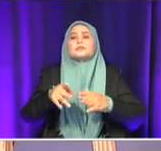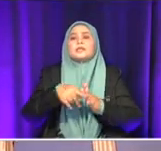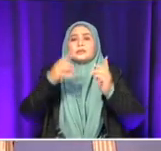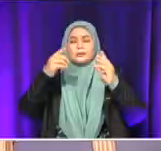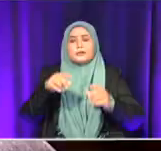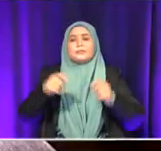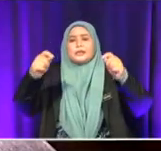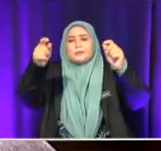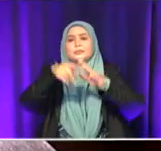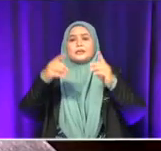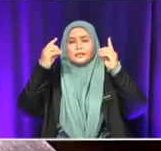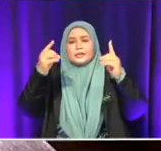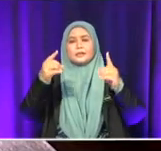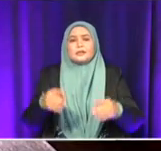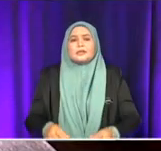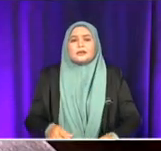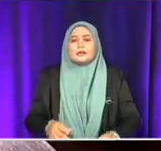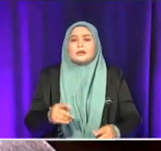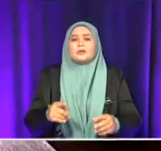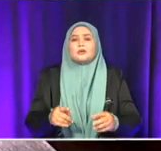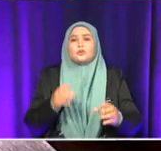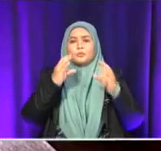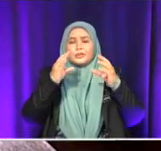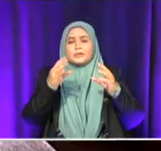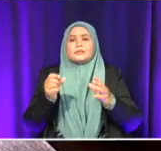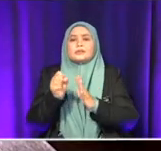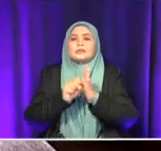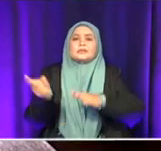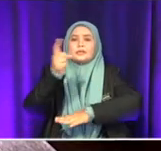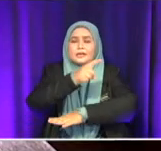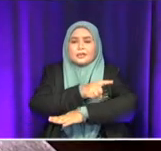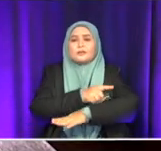betul untuk pendidikan kalau komunikasi secara harian